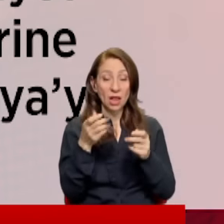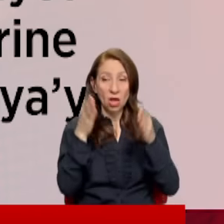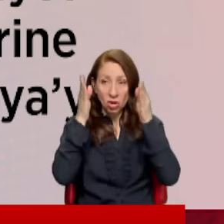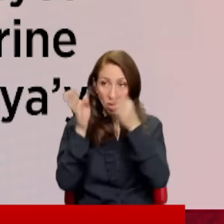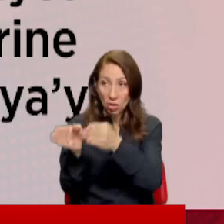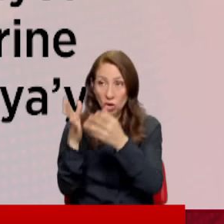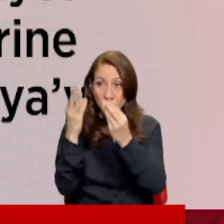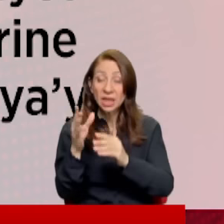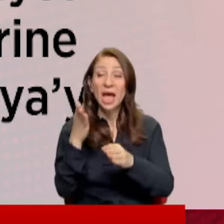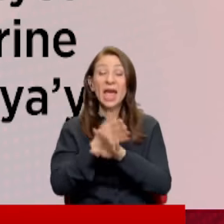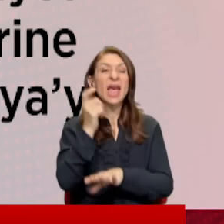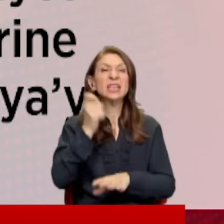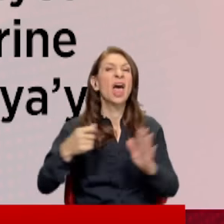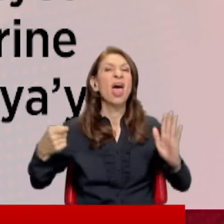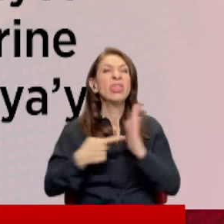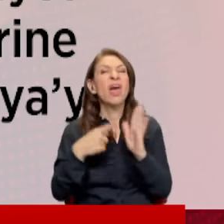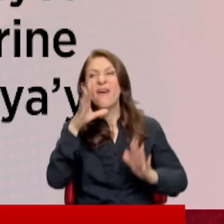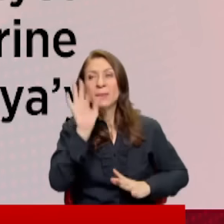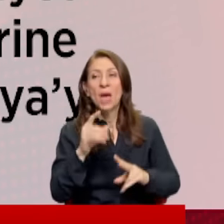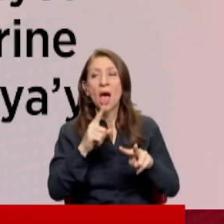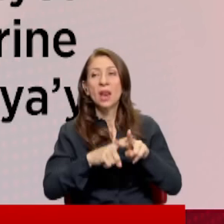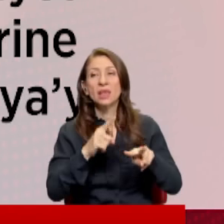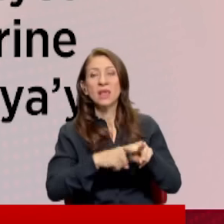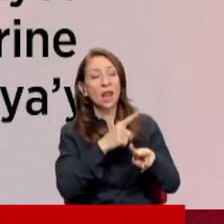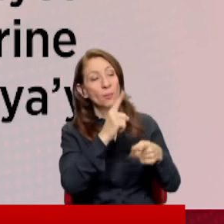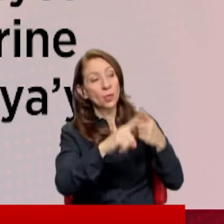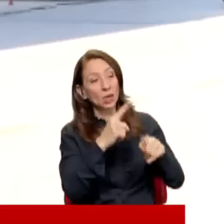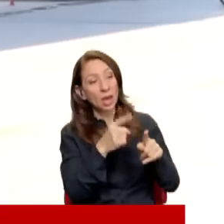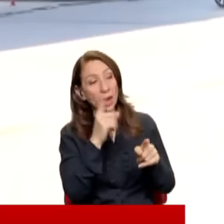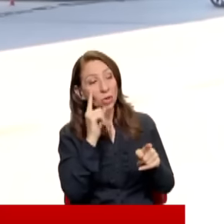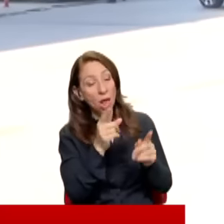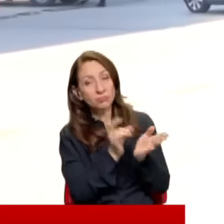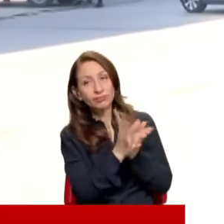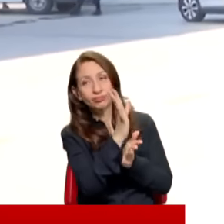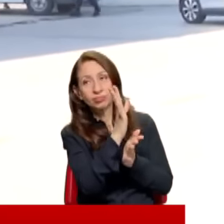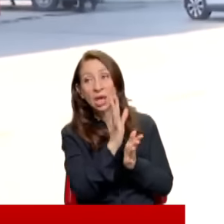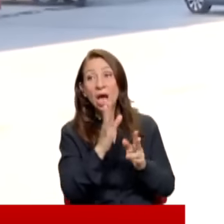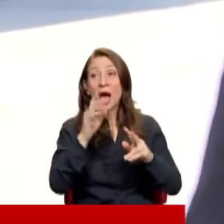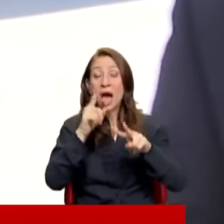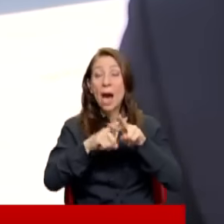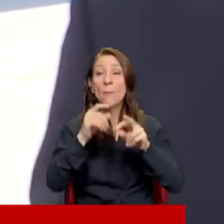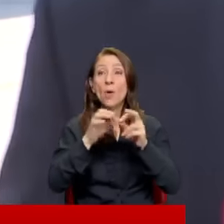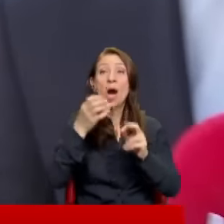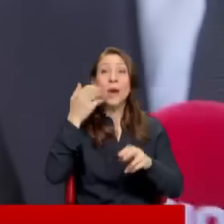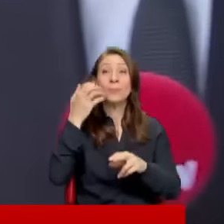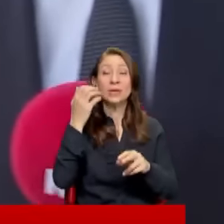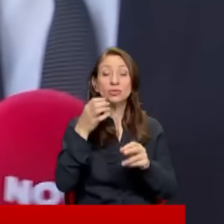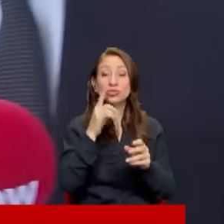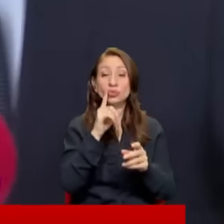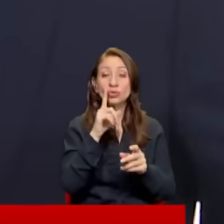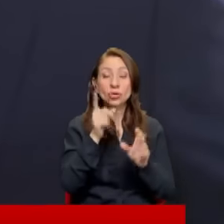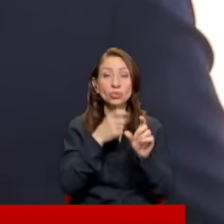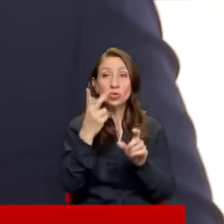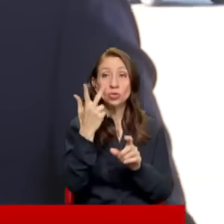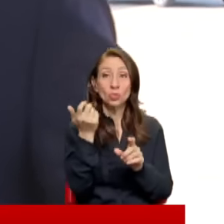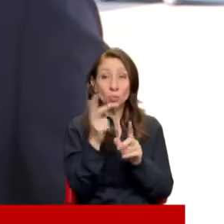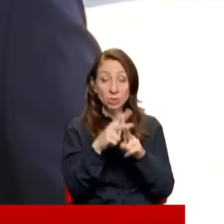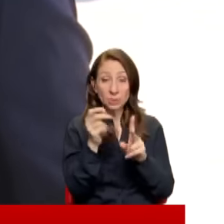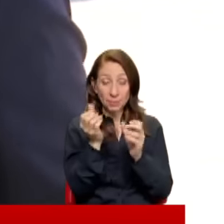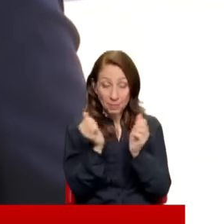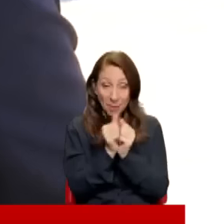yönel de esas amaç Ali Yerlikaya siyaseten tasfiye etmek soruşturmasını yürüten ü polisle birlikte 7